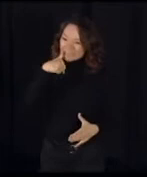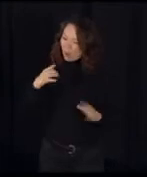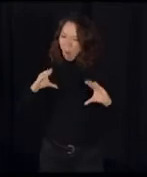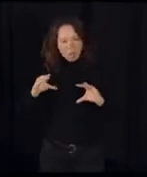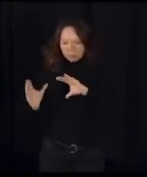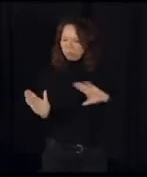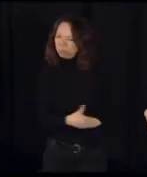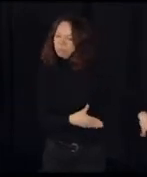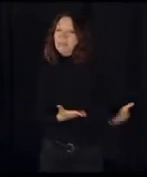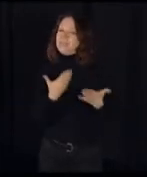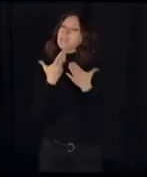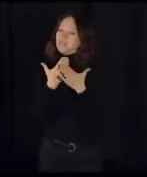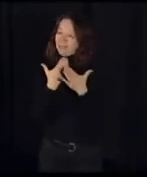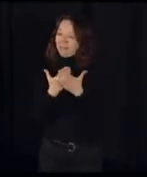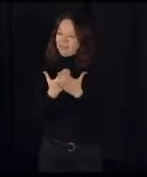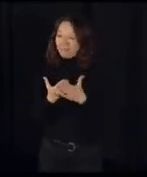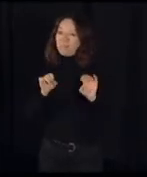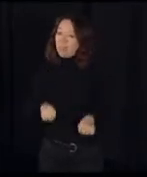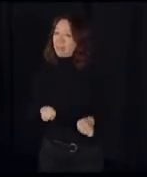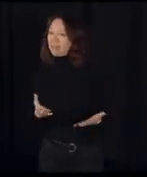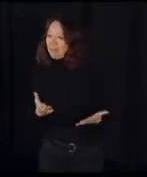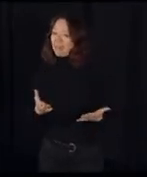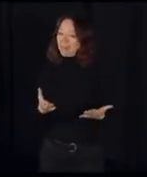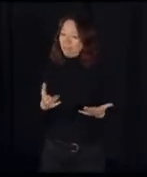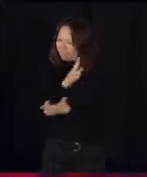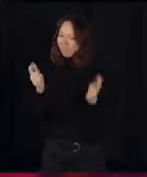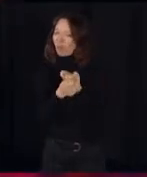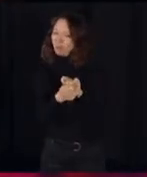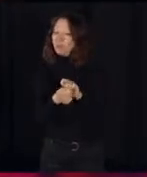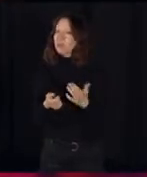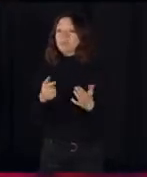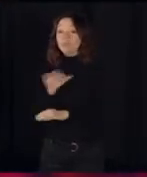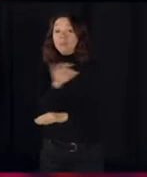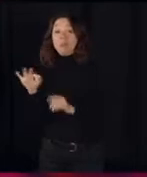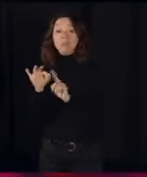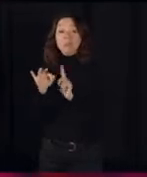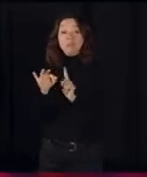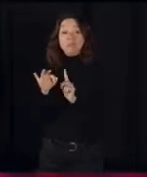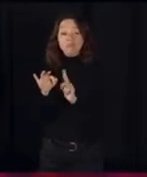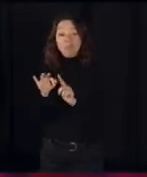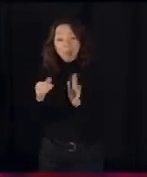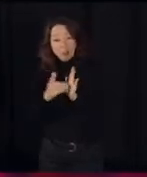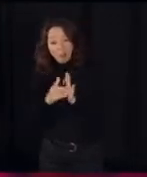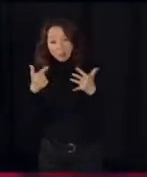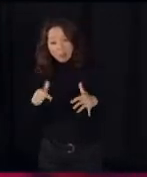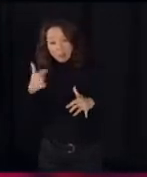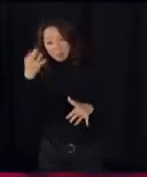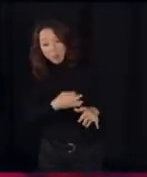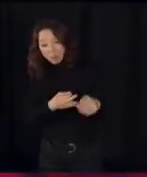qui fera qu'on bougera les lignes et que, en France, on aura plus de 17% de femmes dirigeantes